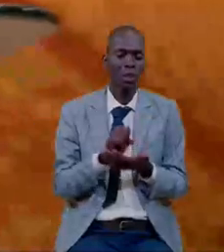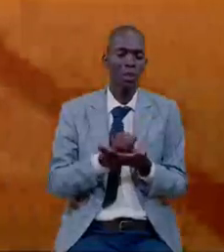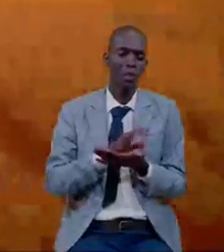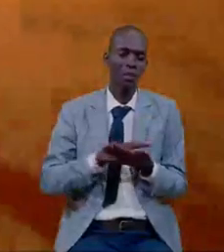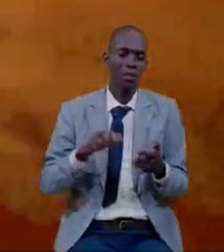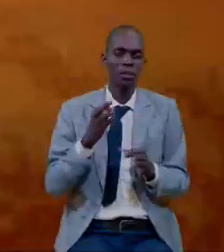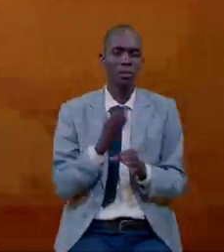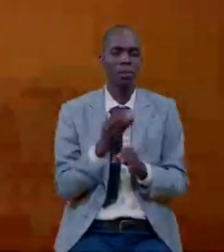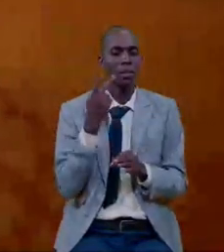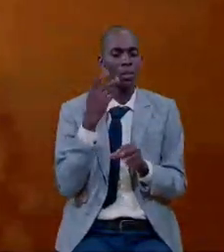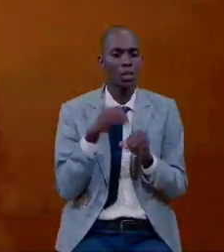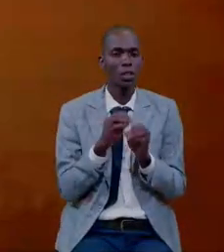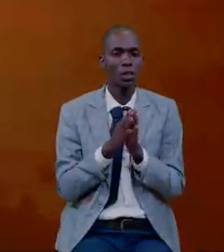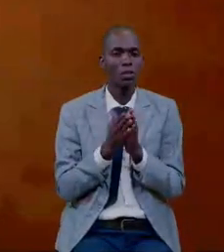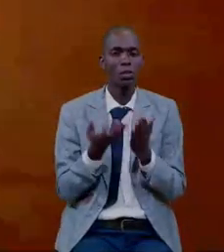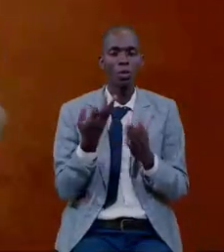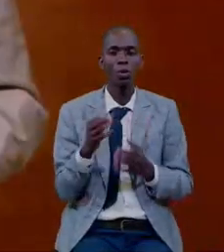en Hébreux 13,